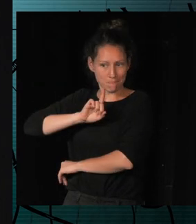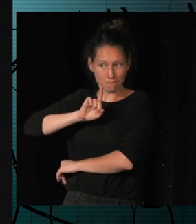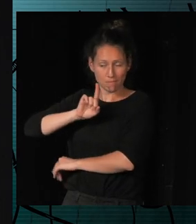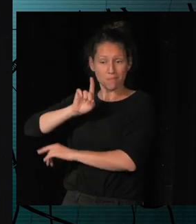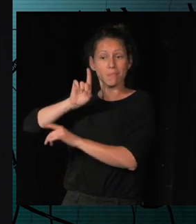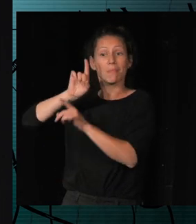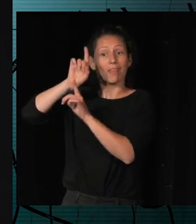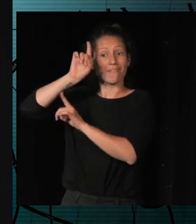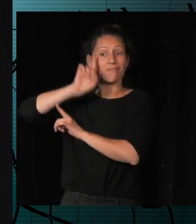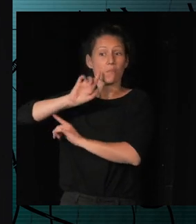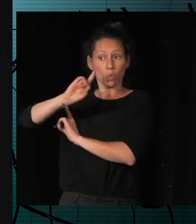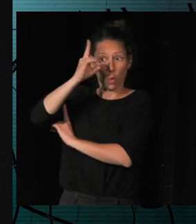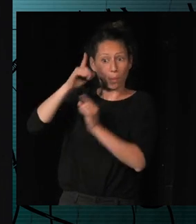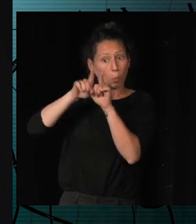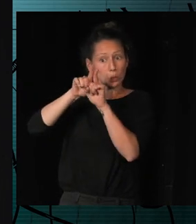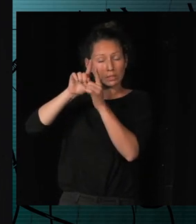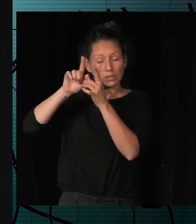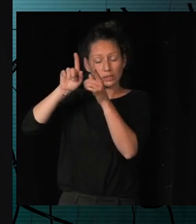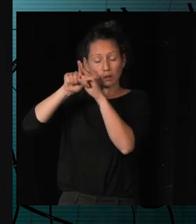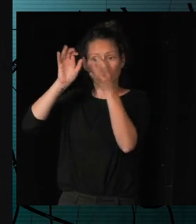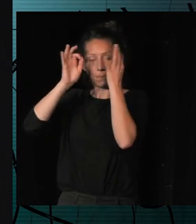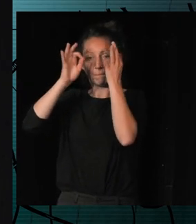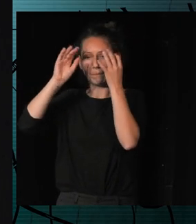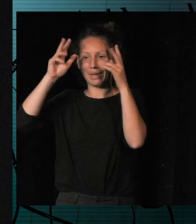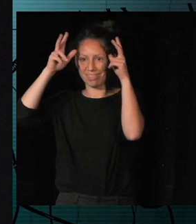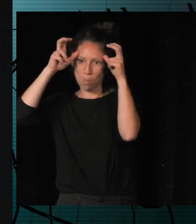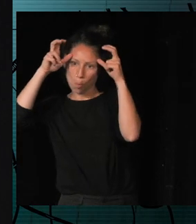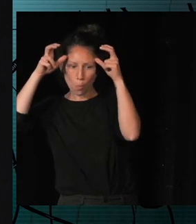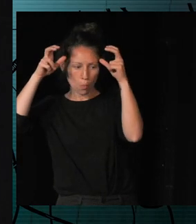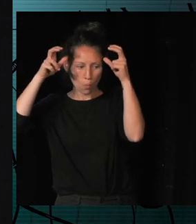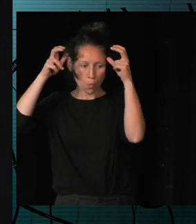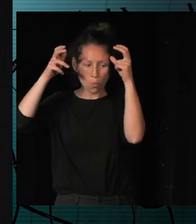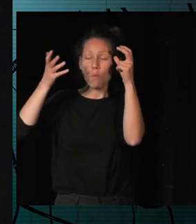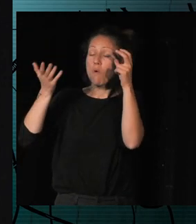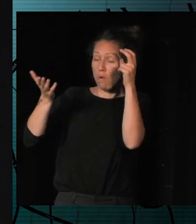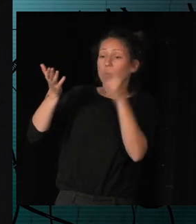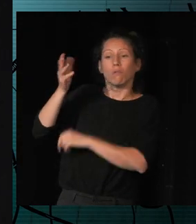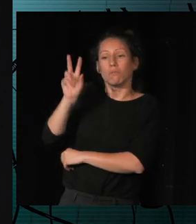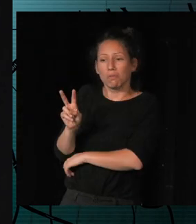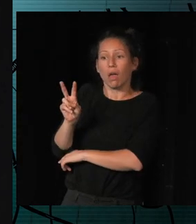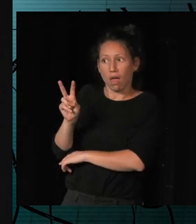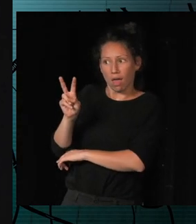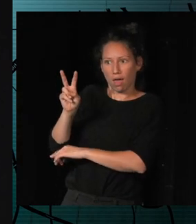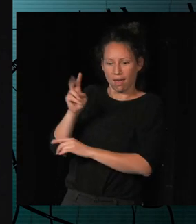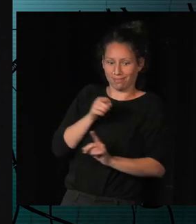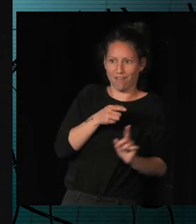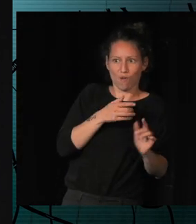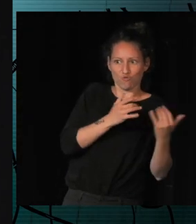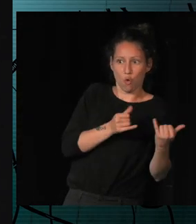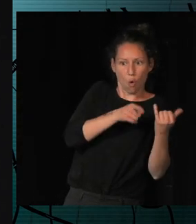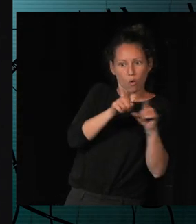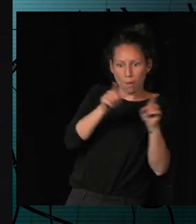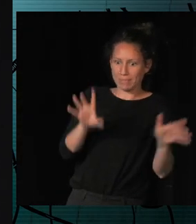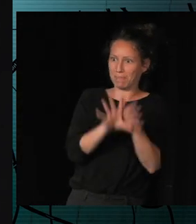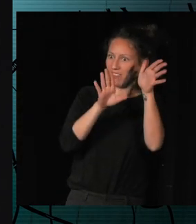démon c'est-à-dire que le Dieu qu' essai de ressusciter à chaque fois dans dans les jeux c'est justement une espèce d'entité vraiment démoniaque euh il y a